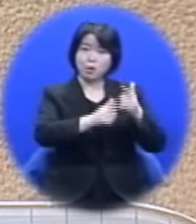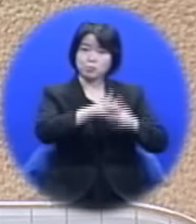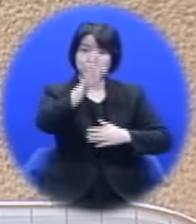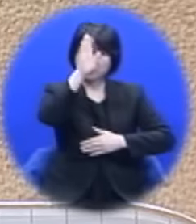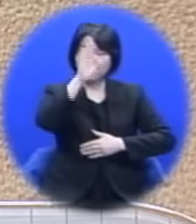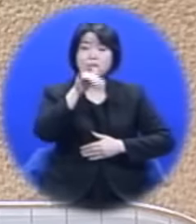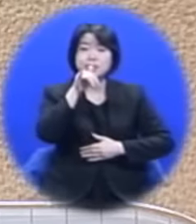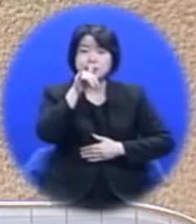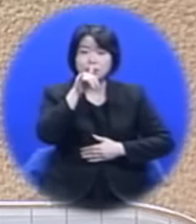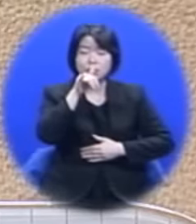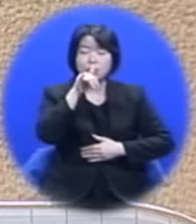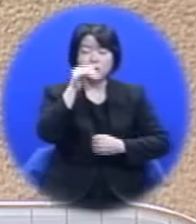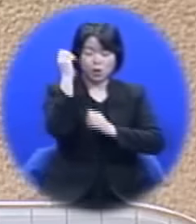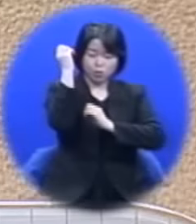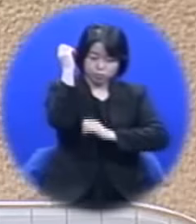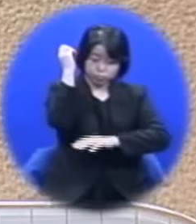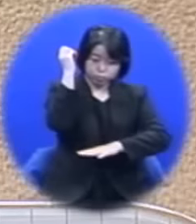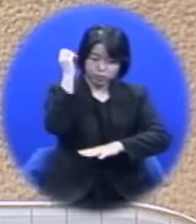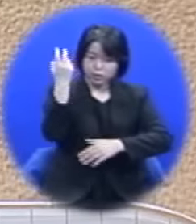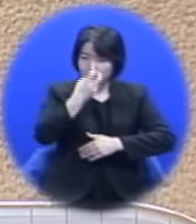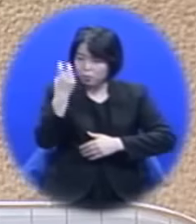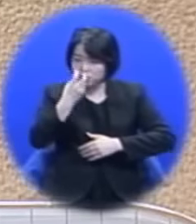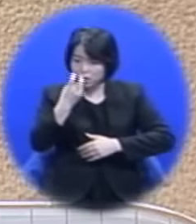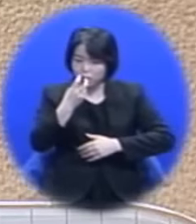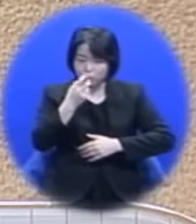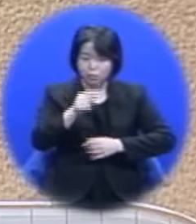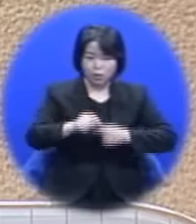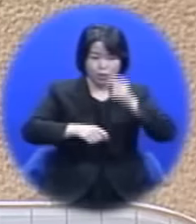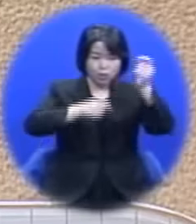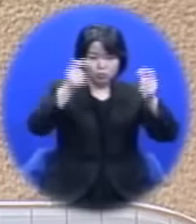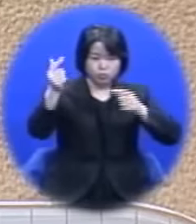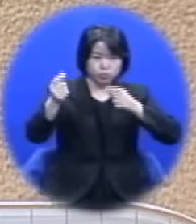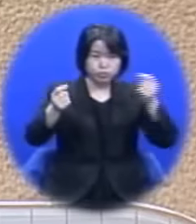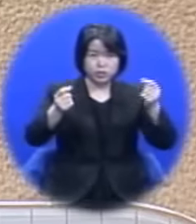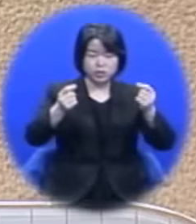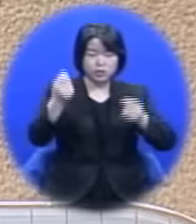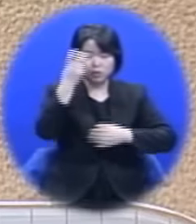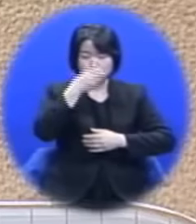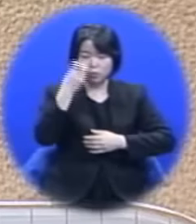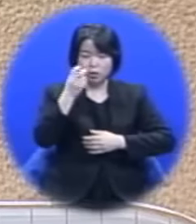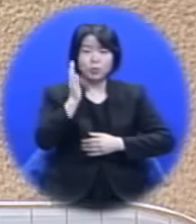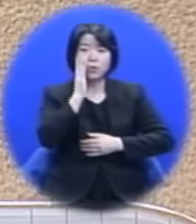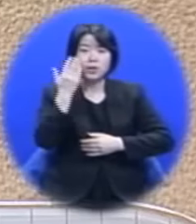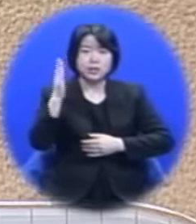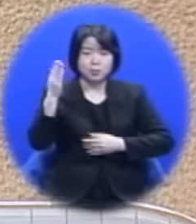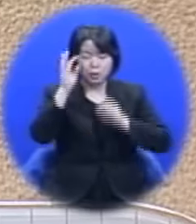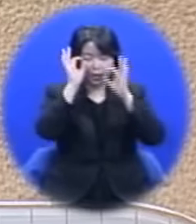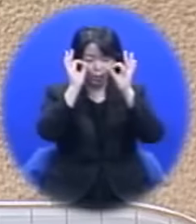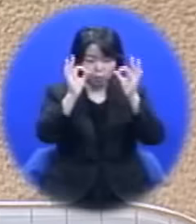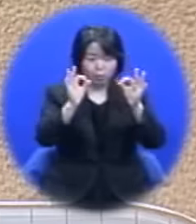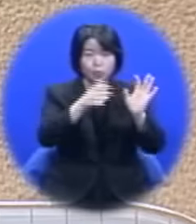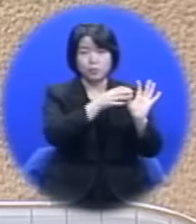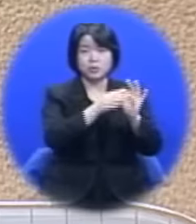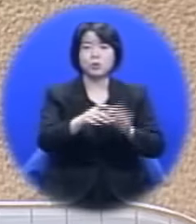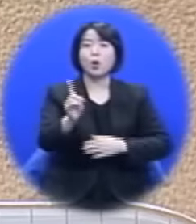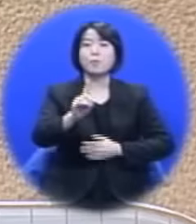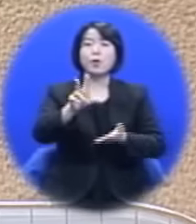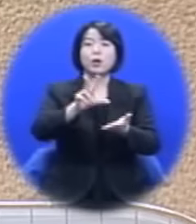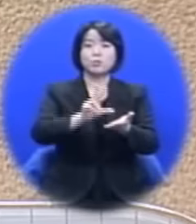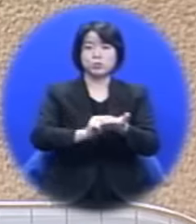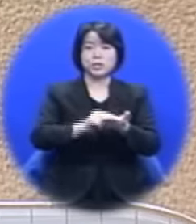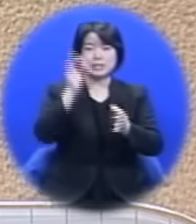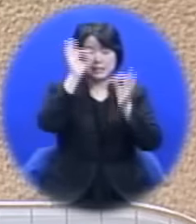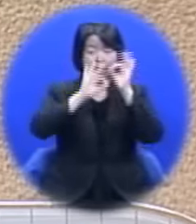거잖아요 뿌리를 점검하고 줄기를 점검하고 나무 이파리를 보면서 뭐가 문제인지를 찾아야 되는